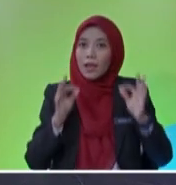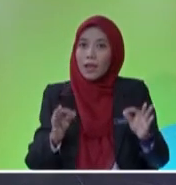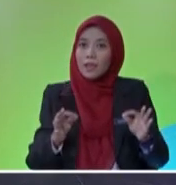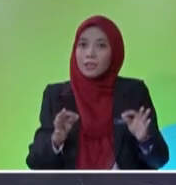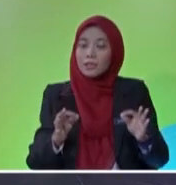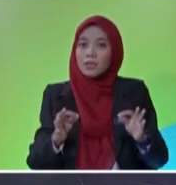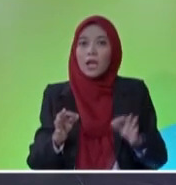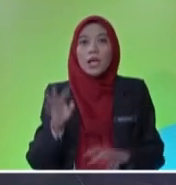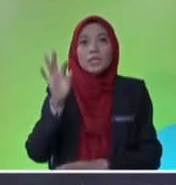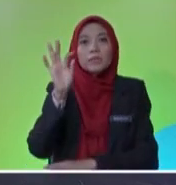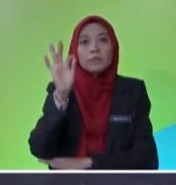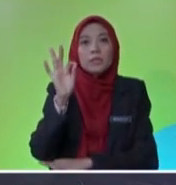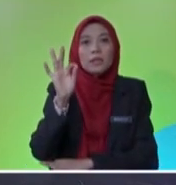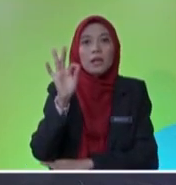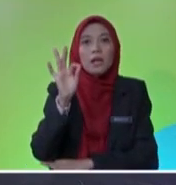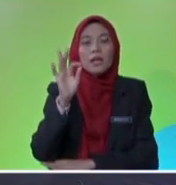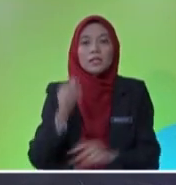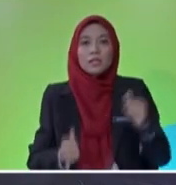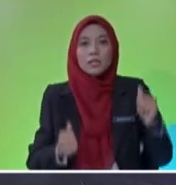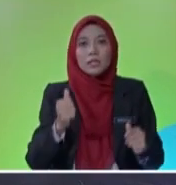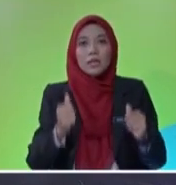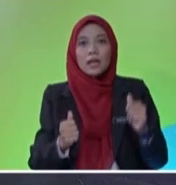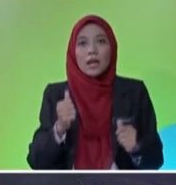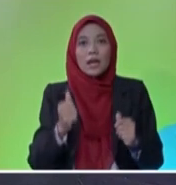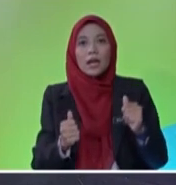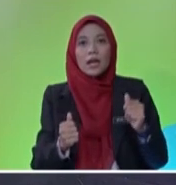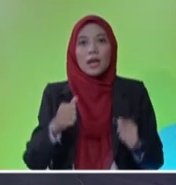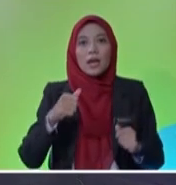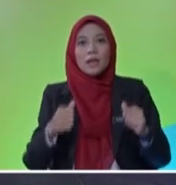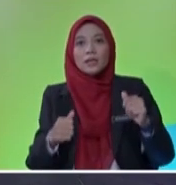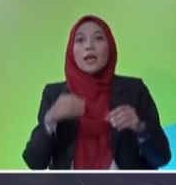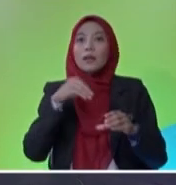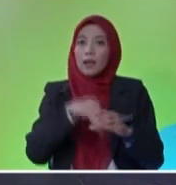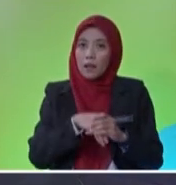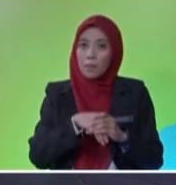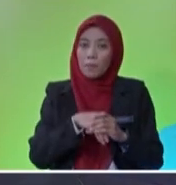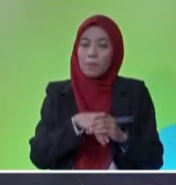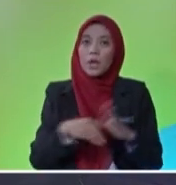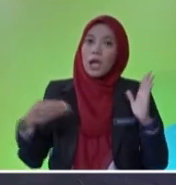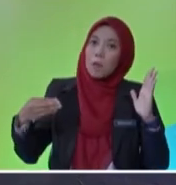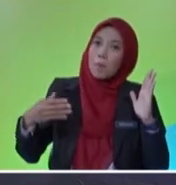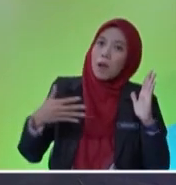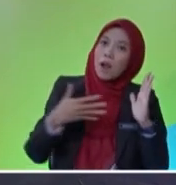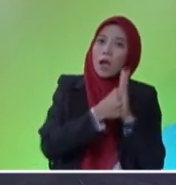kt9 kendaraan yang terlibat dalam kemalangan tersebut seterusnya JKT perlu berhati-hati